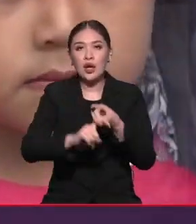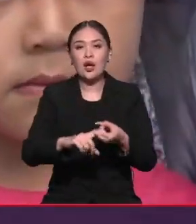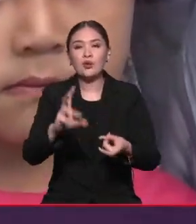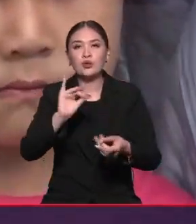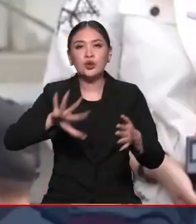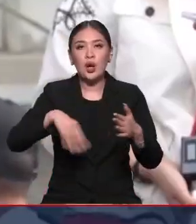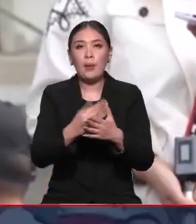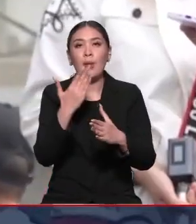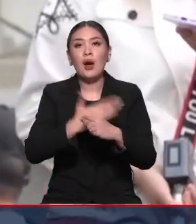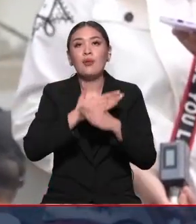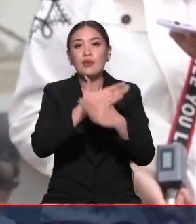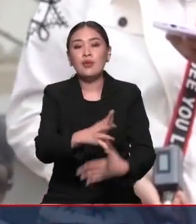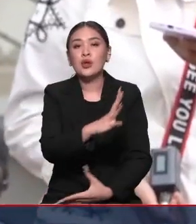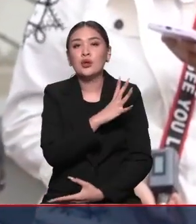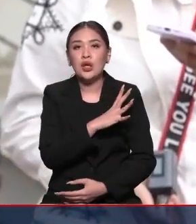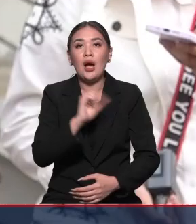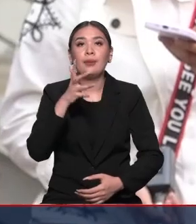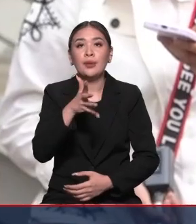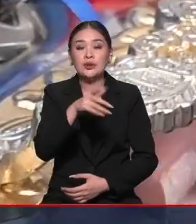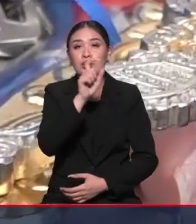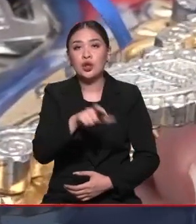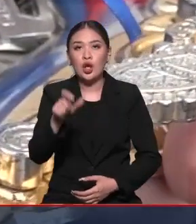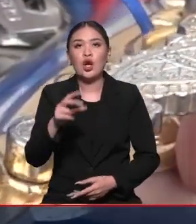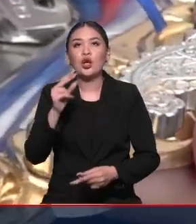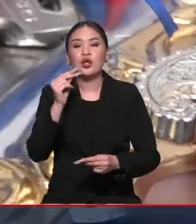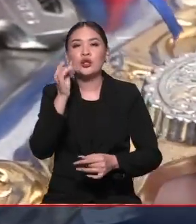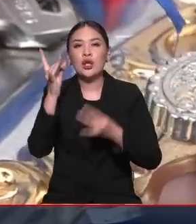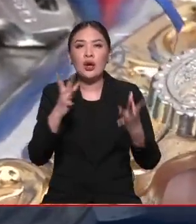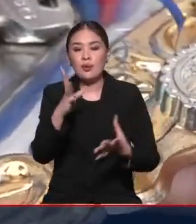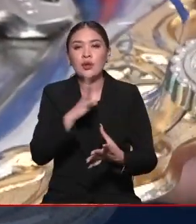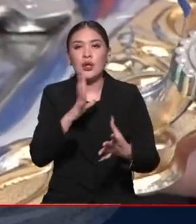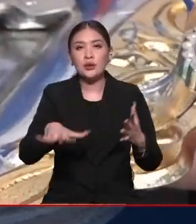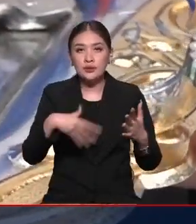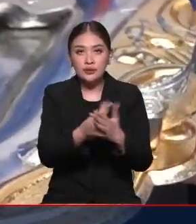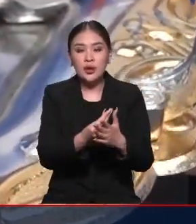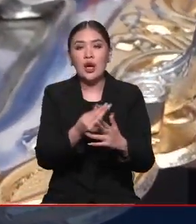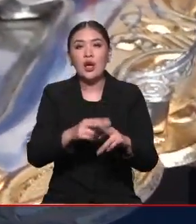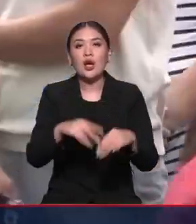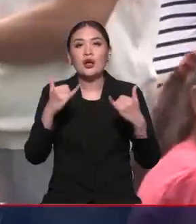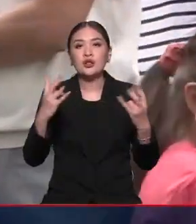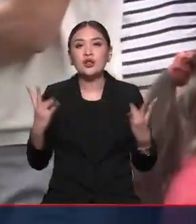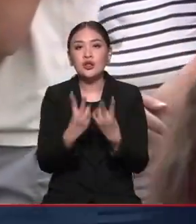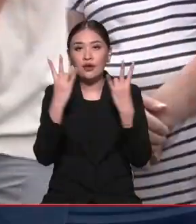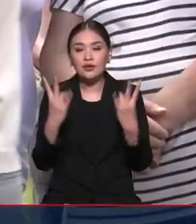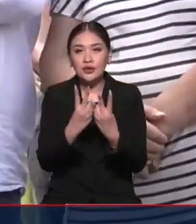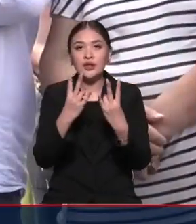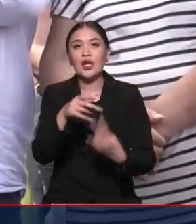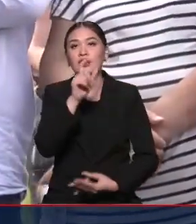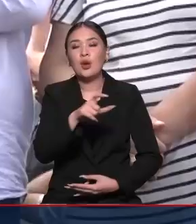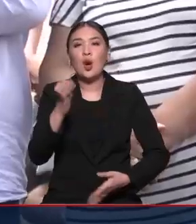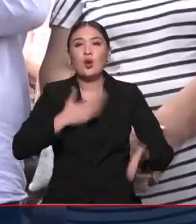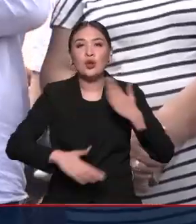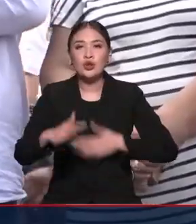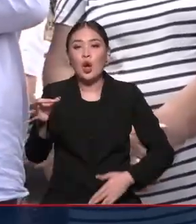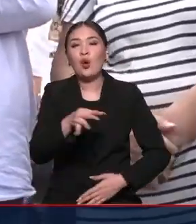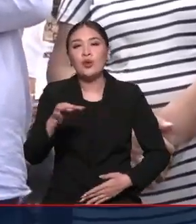әлеуметтік көмек алса, 5 мыңдай азаматтың мүліктік шығыны өтелді. Бүгін 65 отбасы қоныс тойын тойлап жатыр. Олардың қуанышына